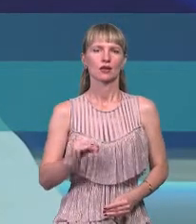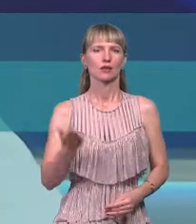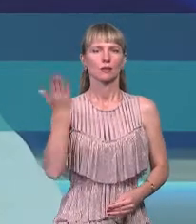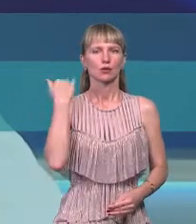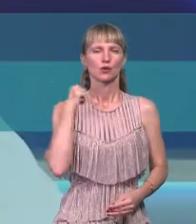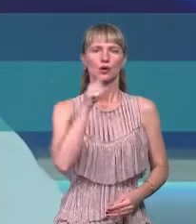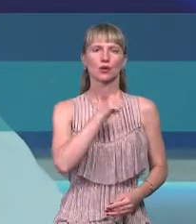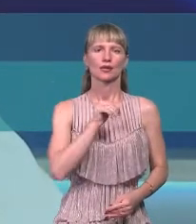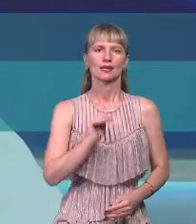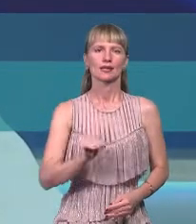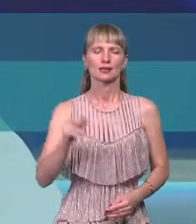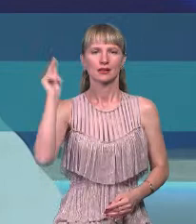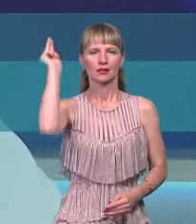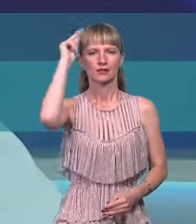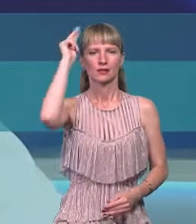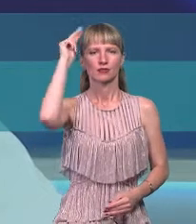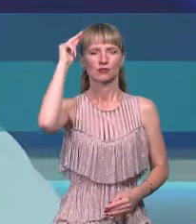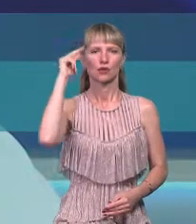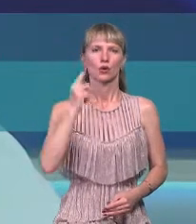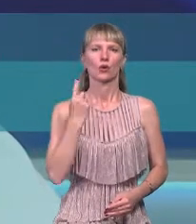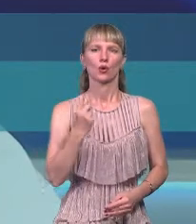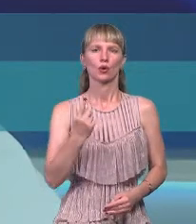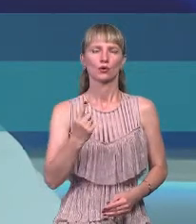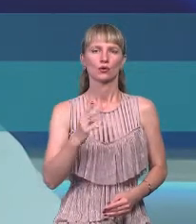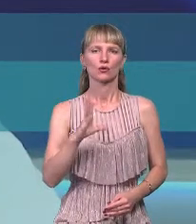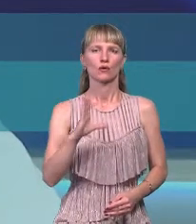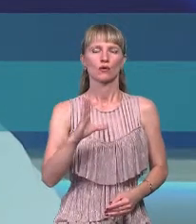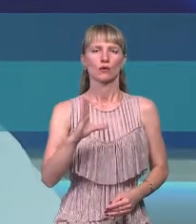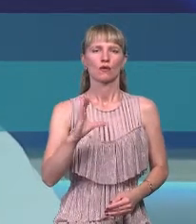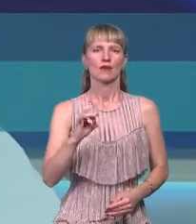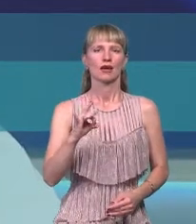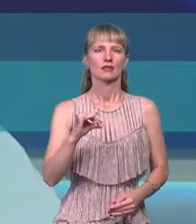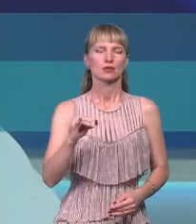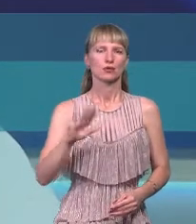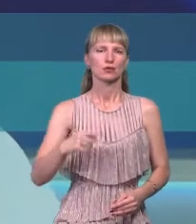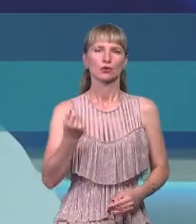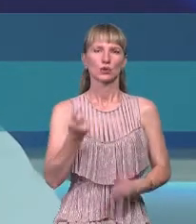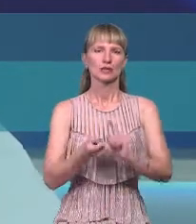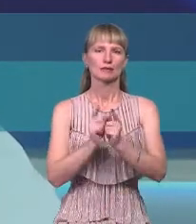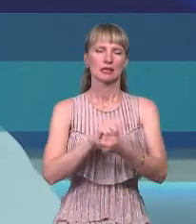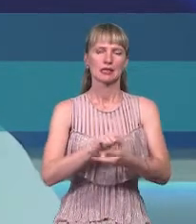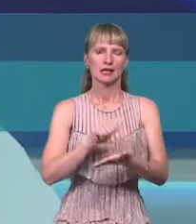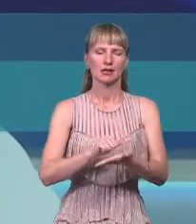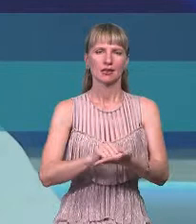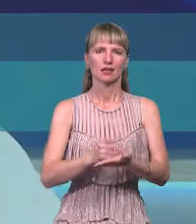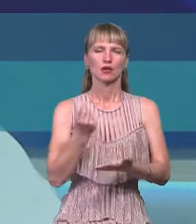роки діти вивчали одну версію, потім трошки змінились підручники,